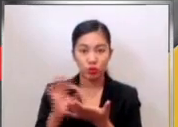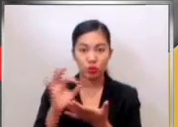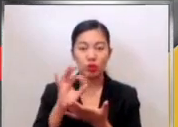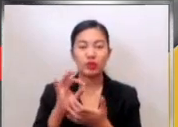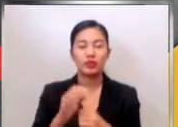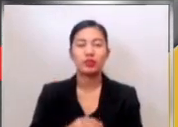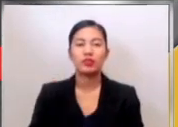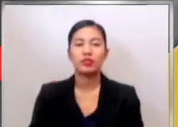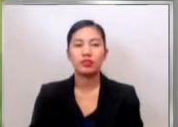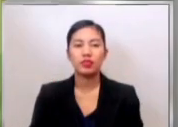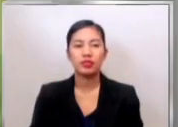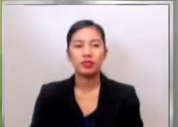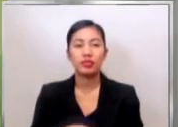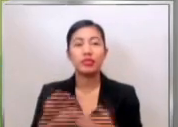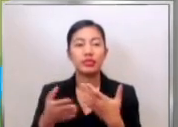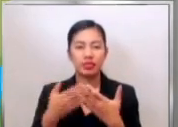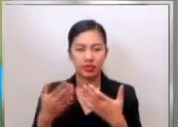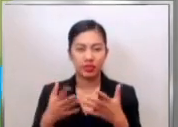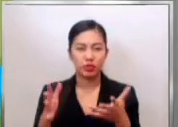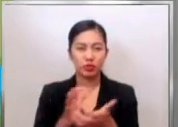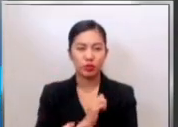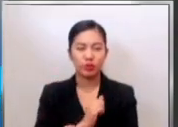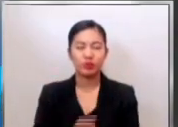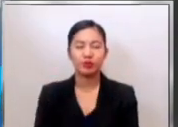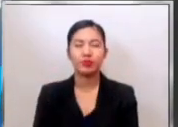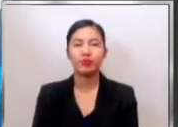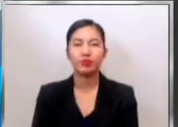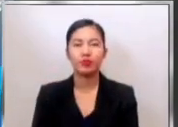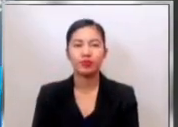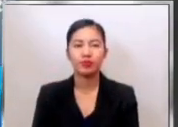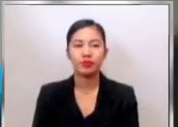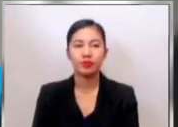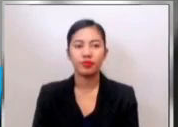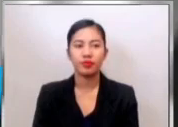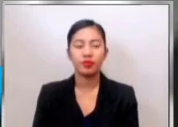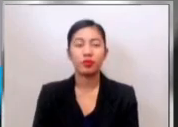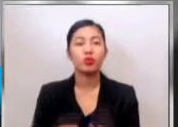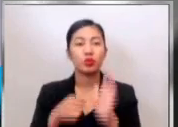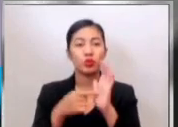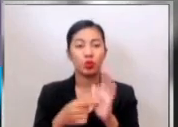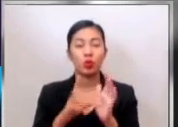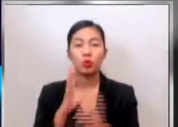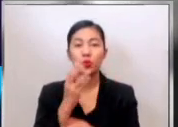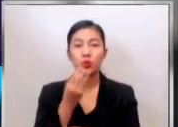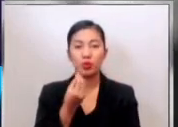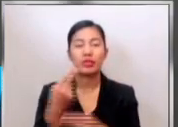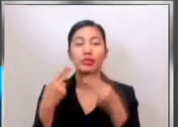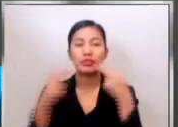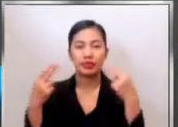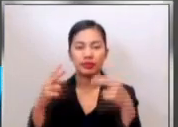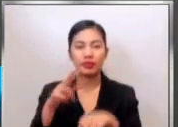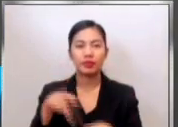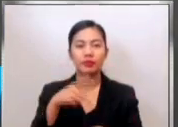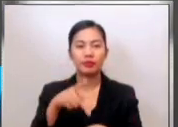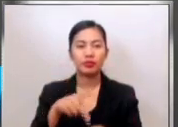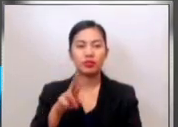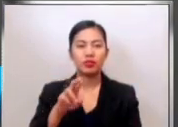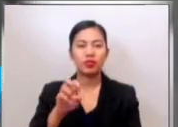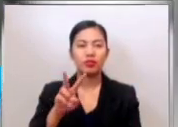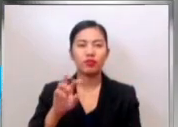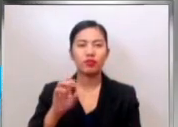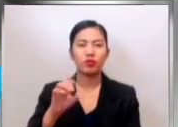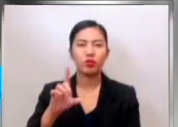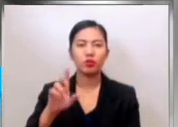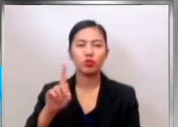po talagang maubos yun. Tampok sa mga barya ang mga bayani ng Philippine Revolution, mabilis itong naubos kahit mabibili